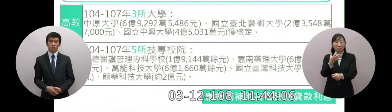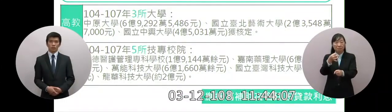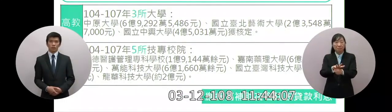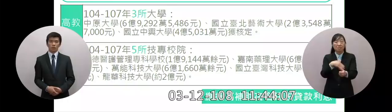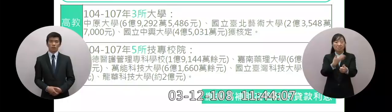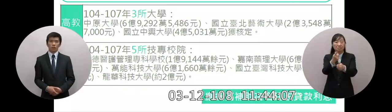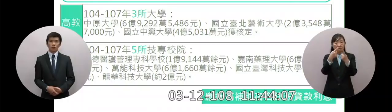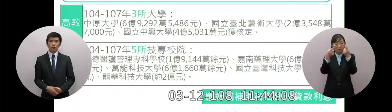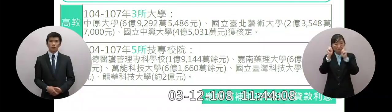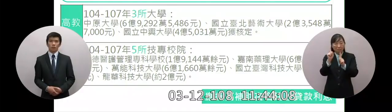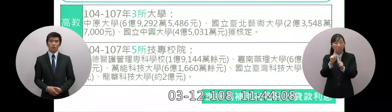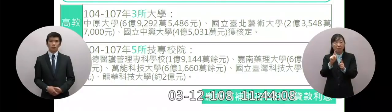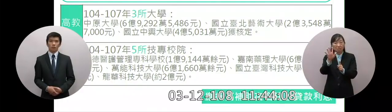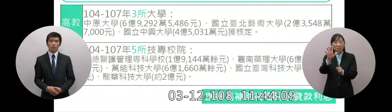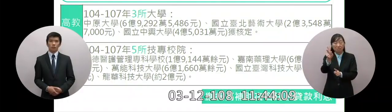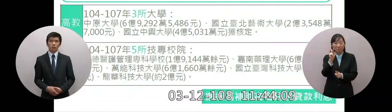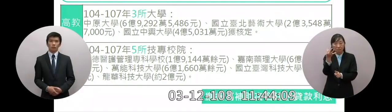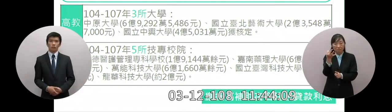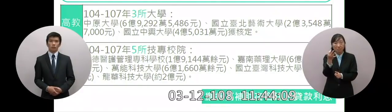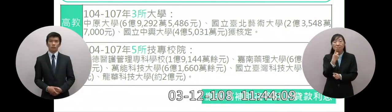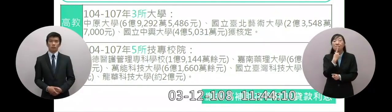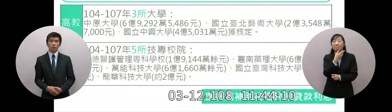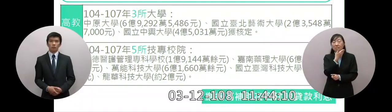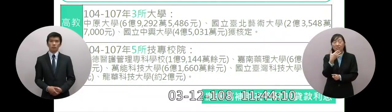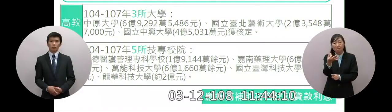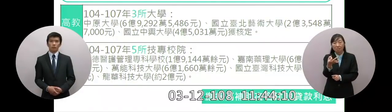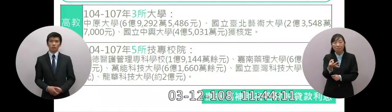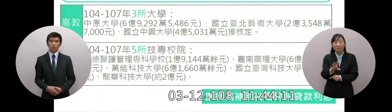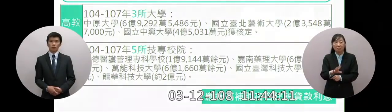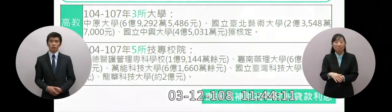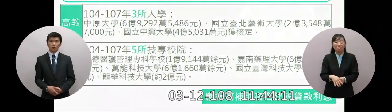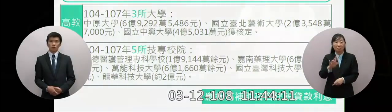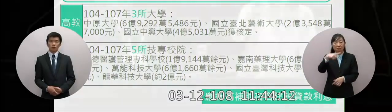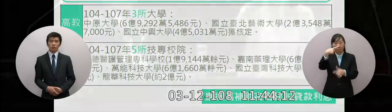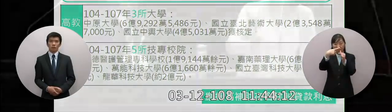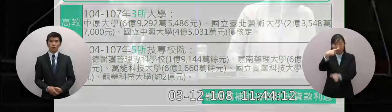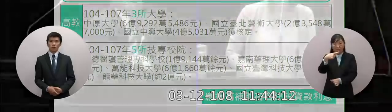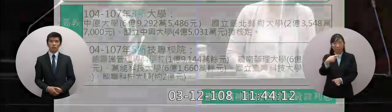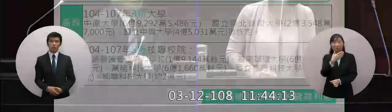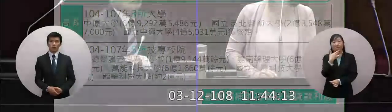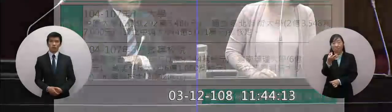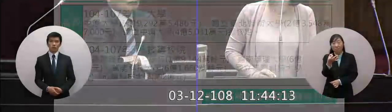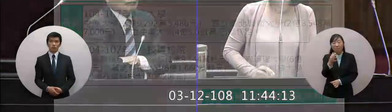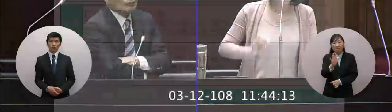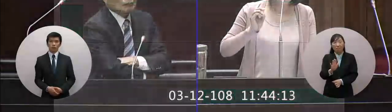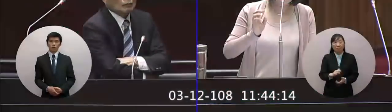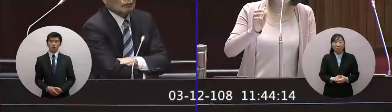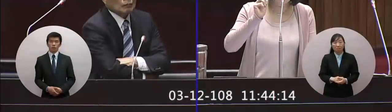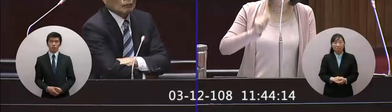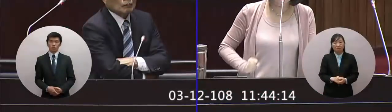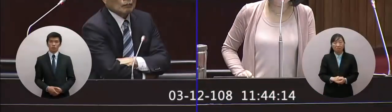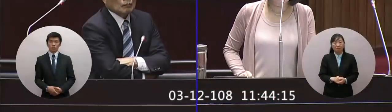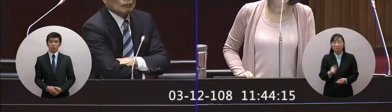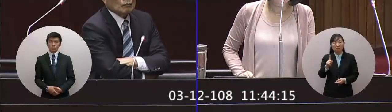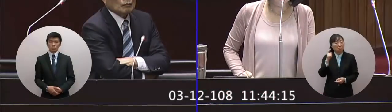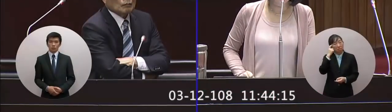各个大学贷款利息，而且只补1亿的贷款的利息哦，完